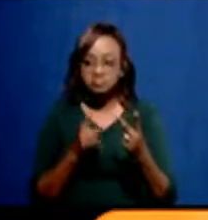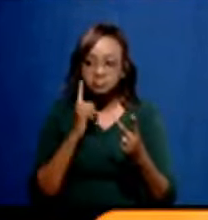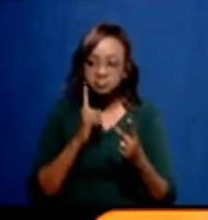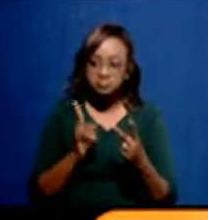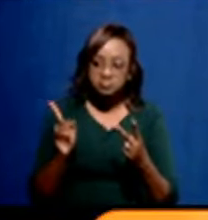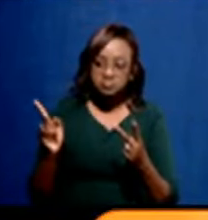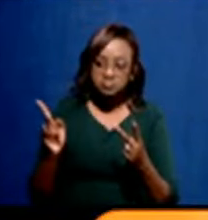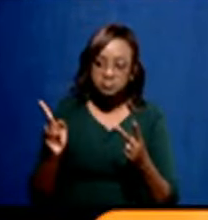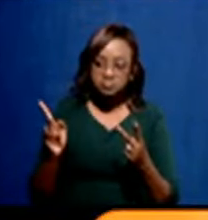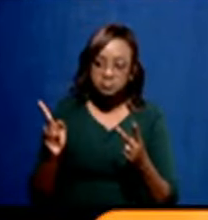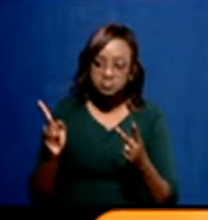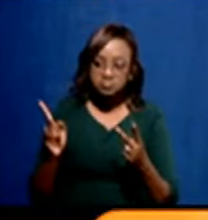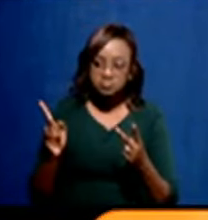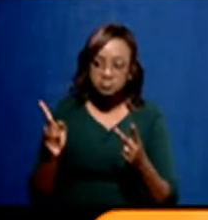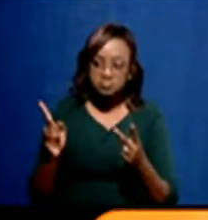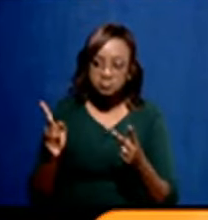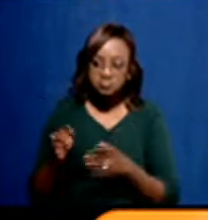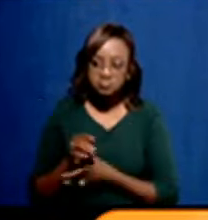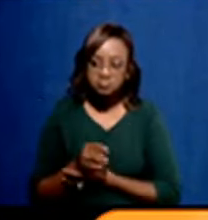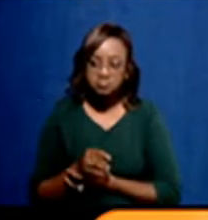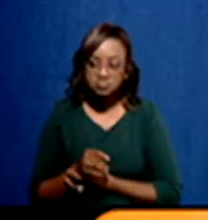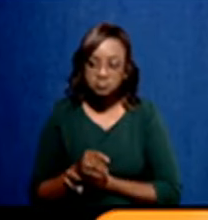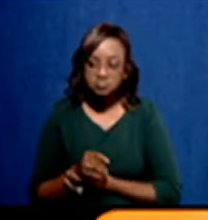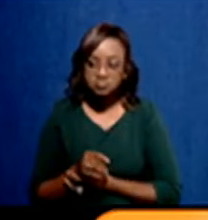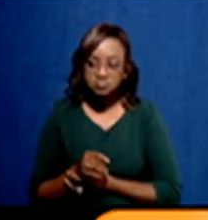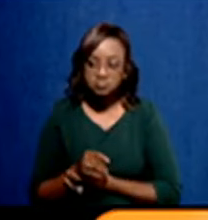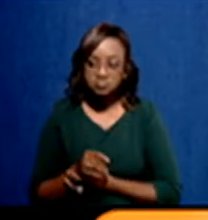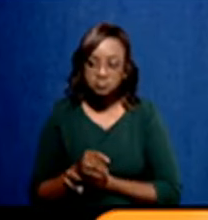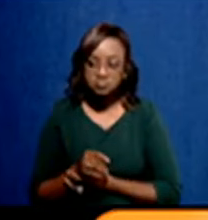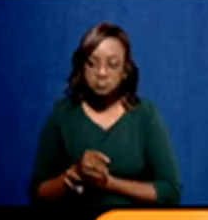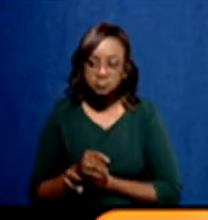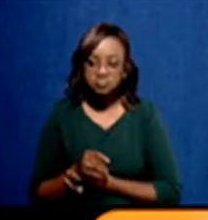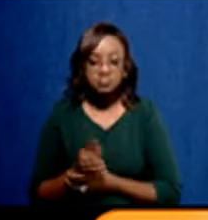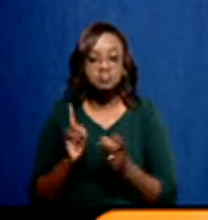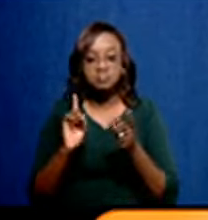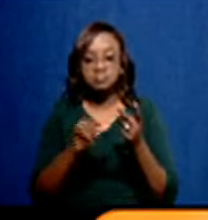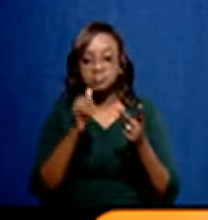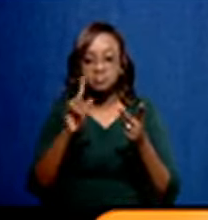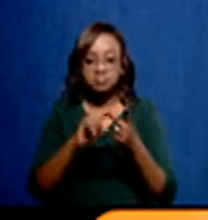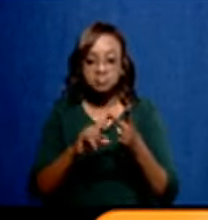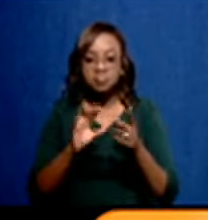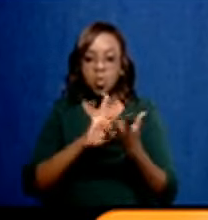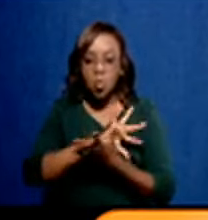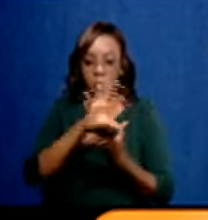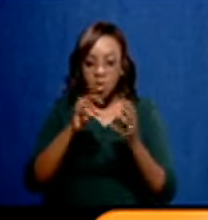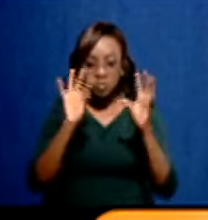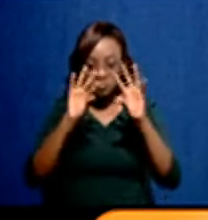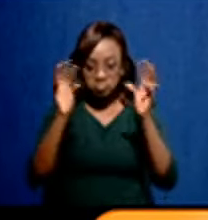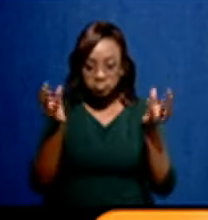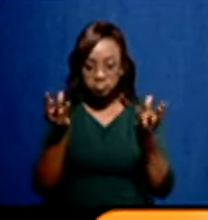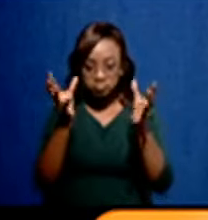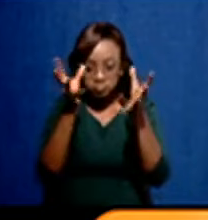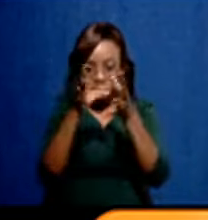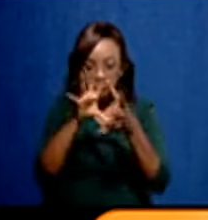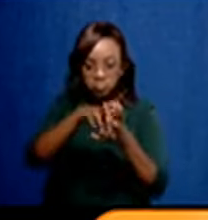myomectomy enye tunatoa fibroid peke yake, na kuna inaitwa hysterectomy, unatoa nyumba enyewe. Na kwa kuwa